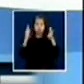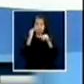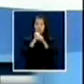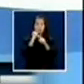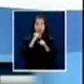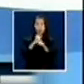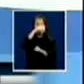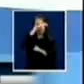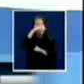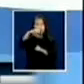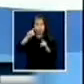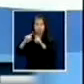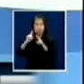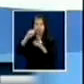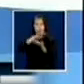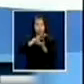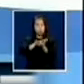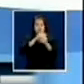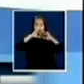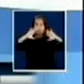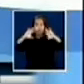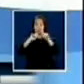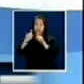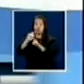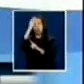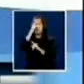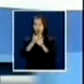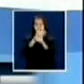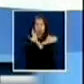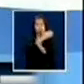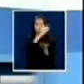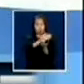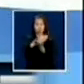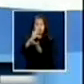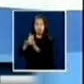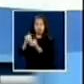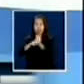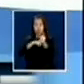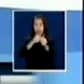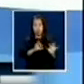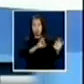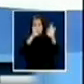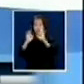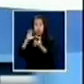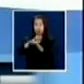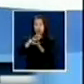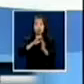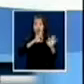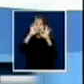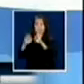การและโรงเรียนนะครับหลังจากที่ได้มีการหยุดราชการและมีการเลื่อนการเปิดเทอมมาเป็นระยะเวลา1สัปดา